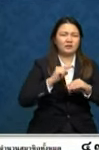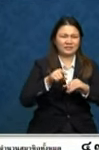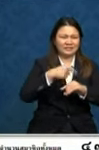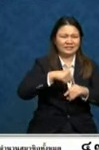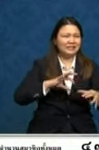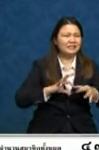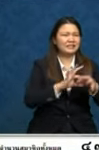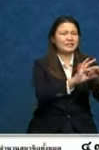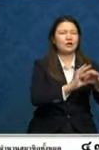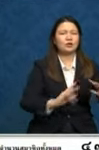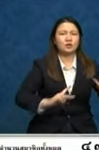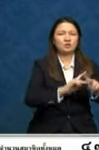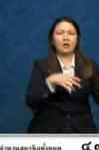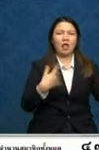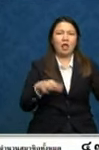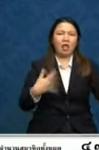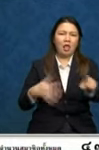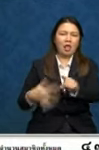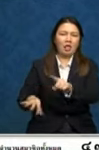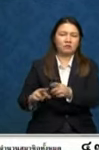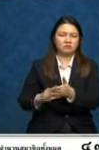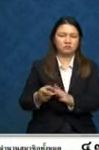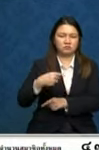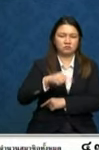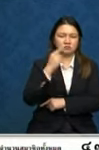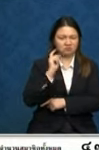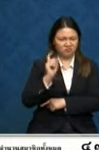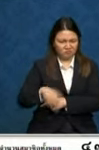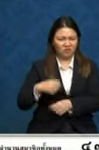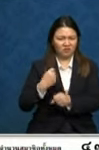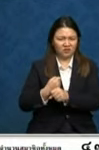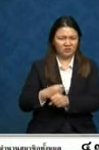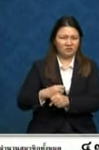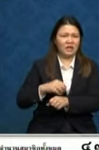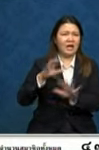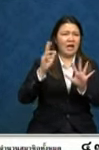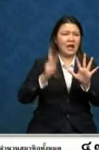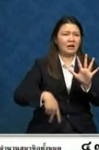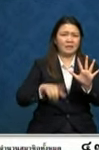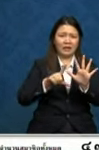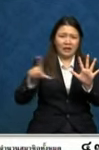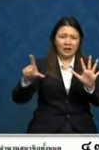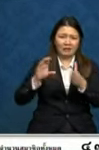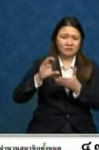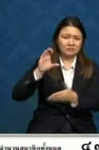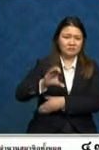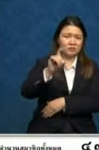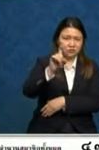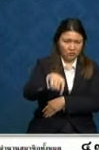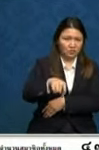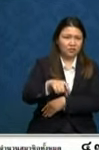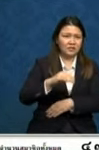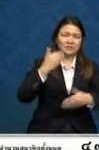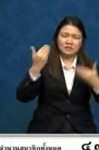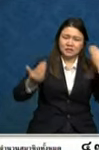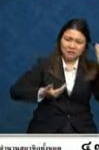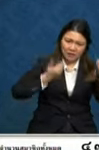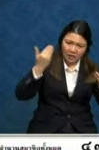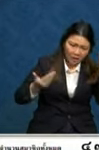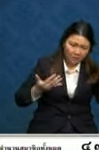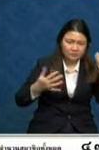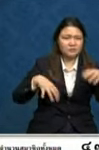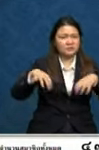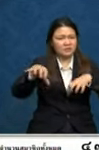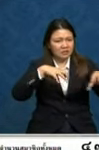ที่จะชี้ชัดได้ว่ามันจำเป็นจะต้องใช้เงิน 5,000 กว่าล้านไปใช้ในการทำกิจกรรมหรือกิจ